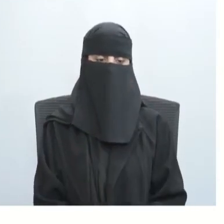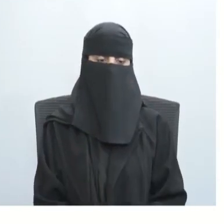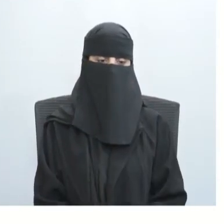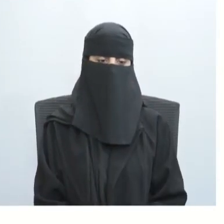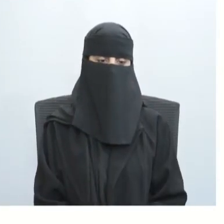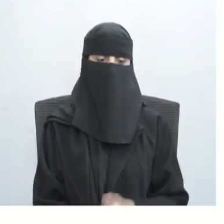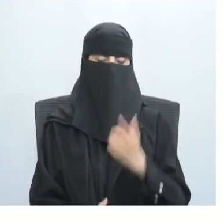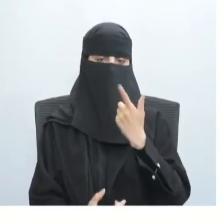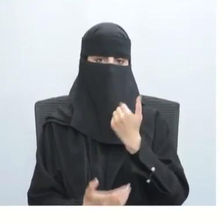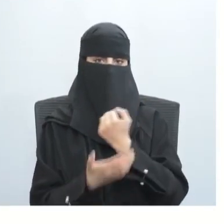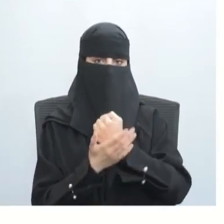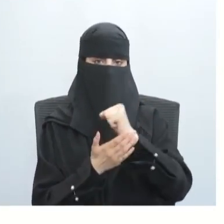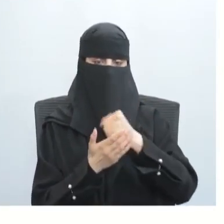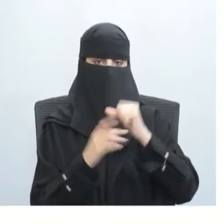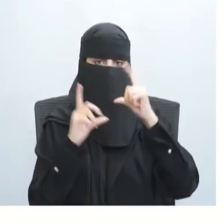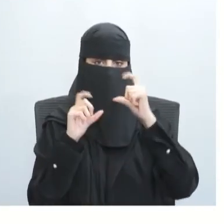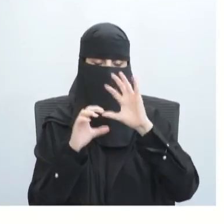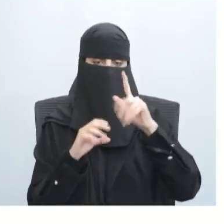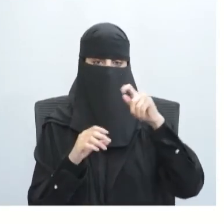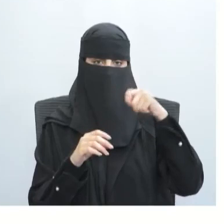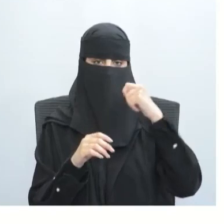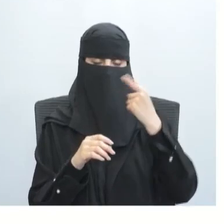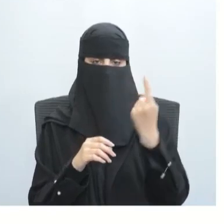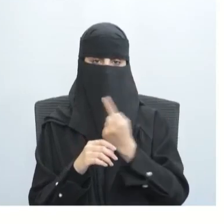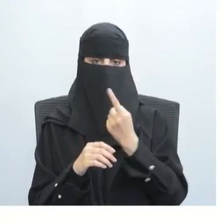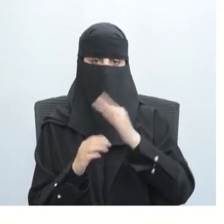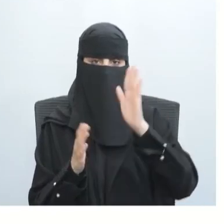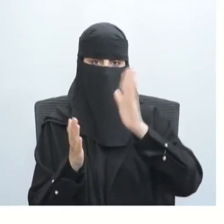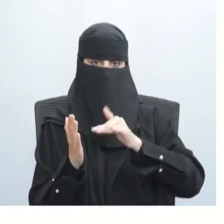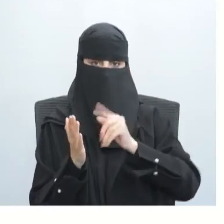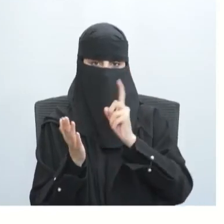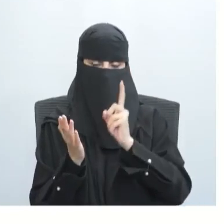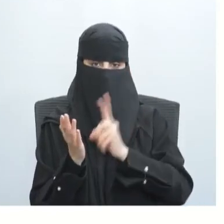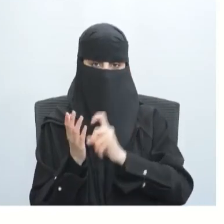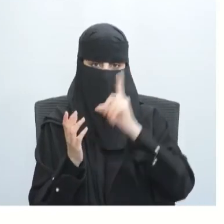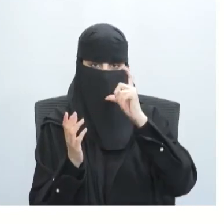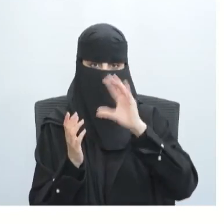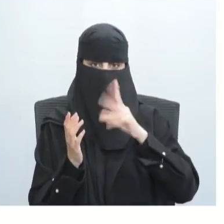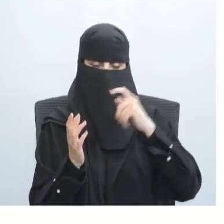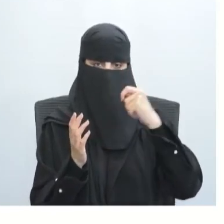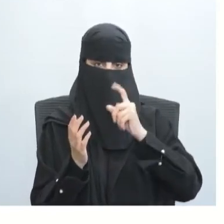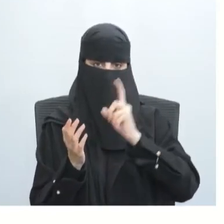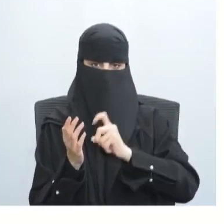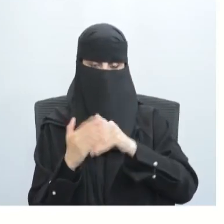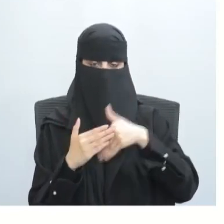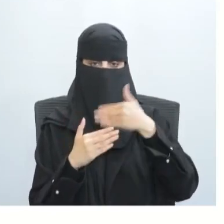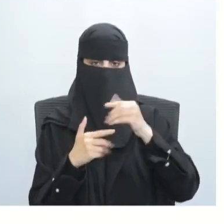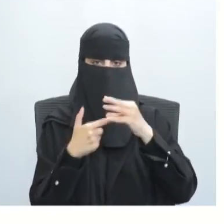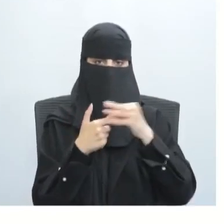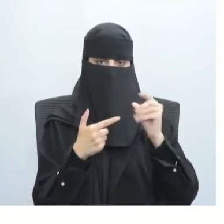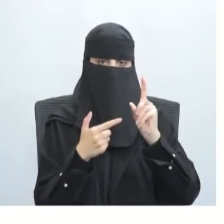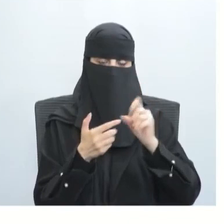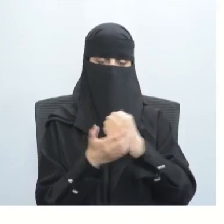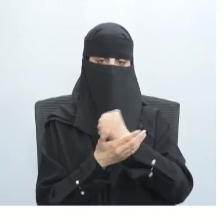حذف اي مقطع او صوره نحدد من التايم لاين نحدد على الصوره ومن ثم من علامه الناقص في ادوات تحكم